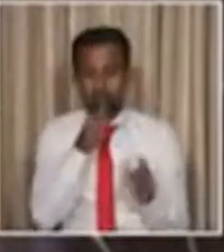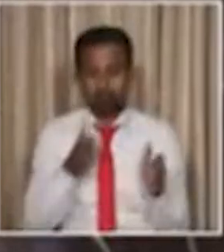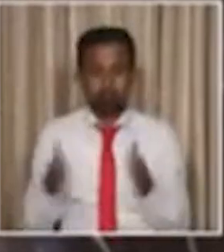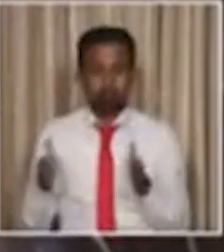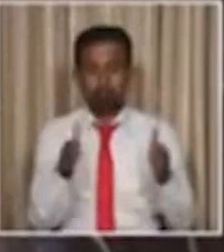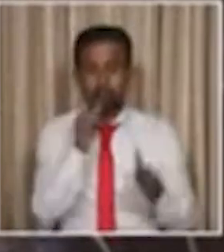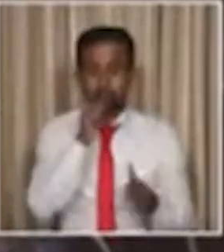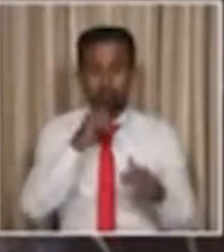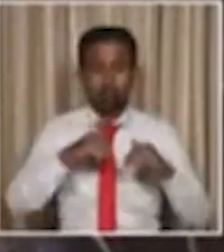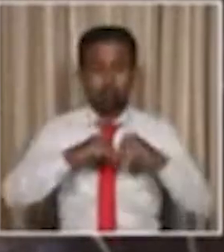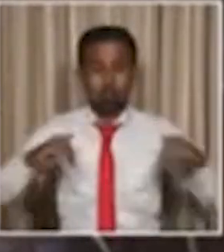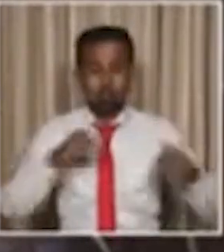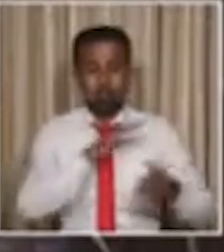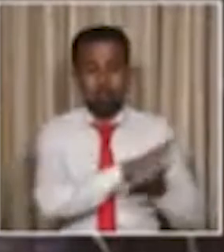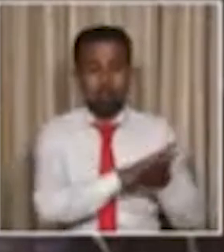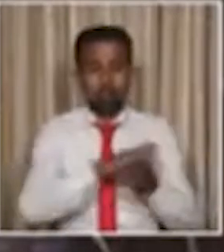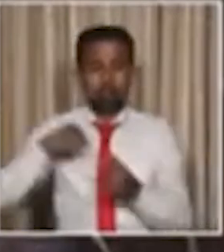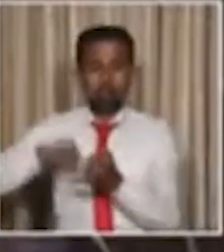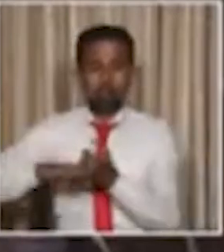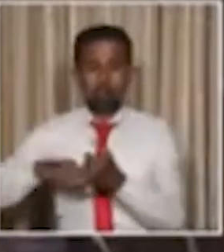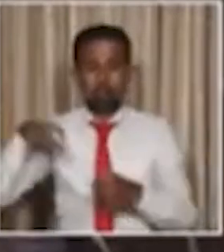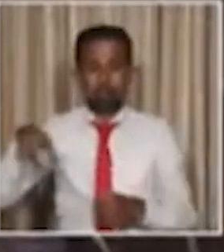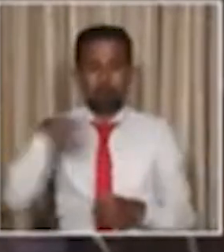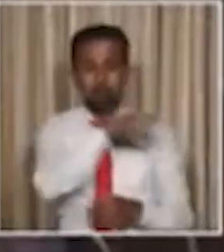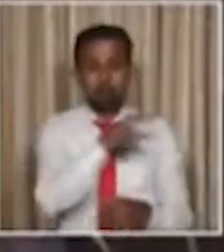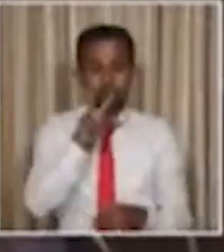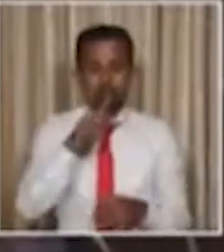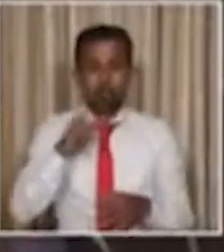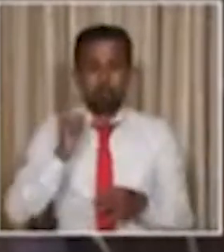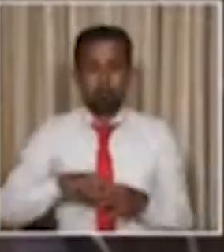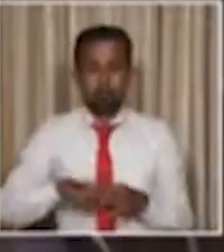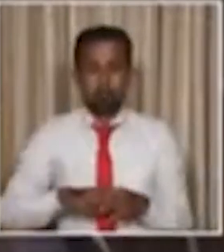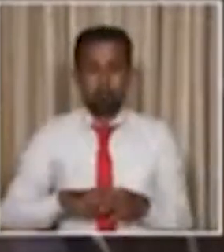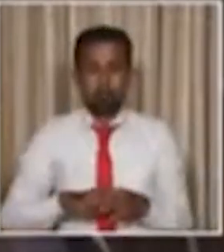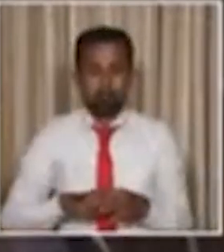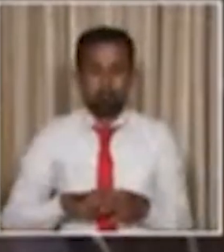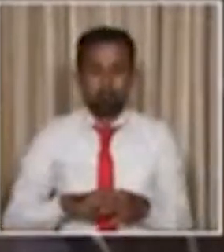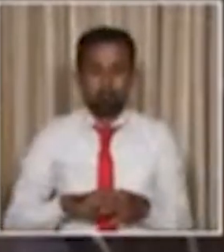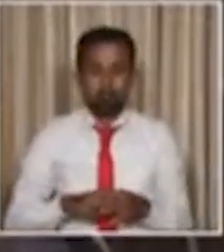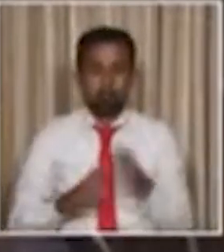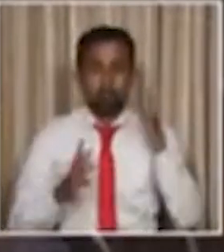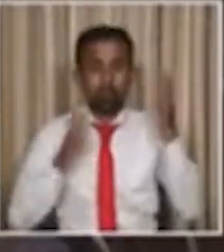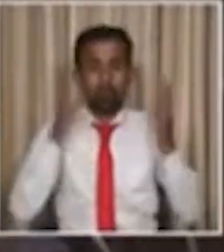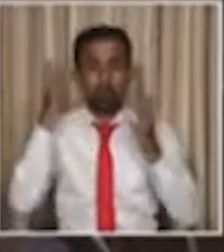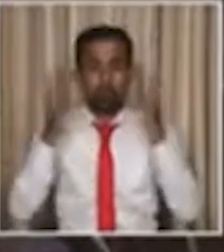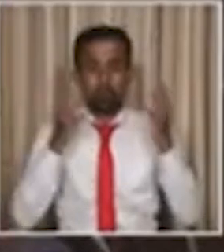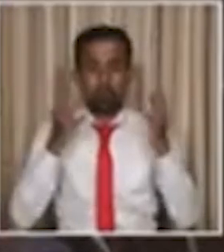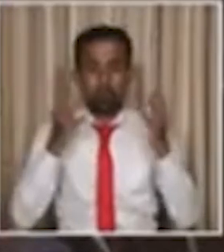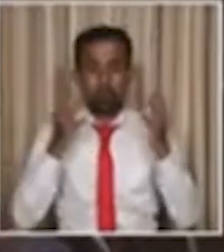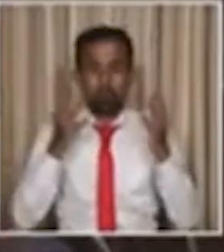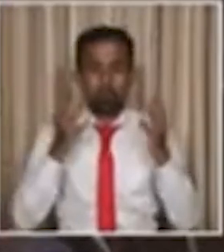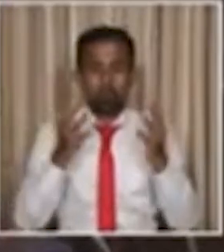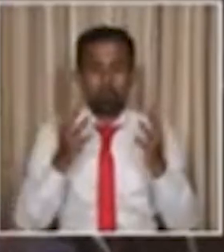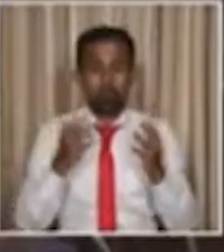ගැනීම සම්බන්ධයෙන් හංගේරියාව හා ස්ලොවේකියාව අතර රටවල් අතර ඇති වෙච්ච ප්‍රශ්නේදී ඒ ලෝකේම